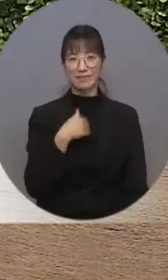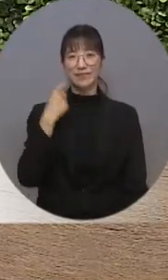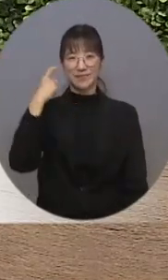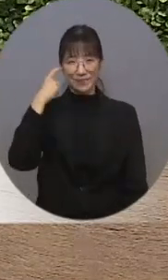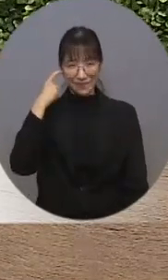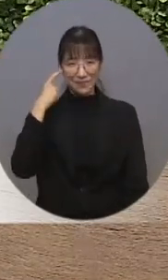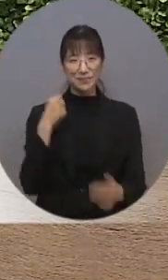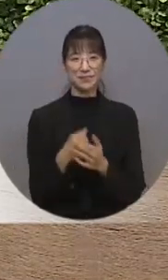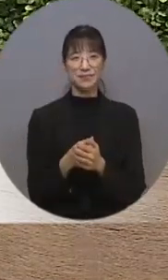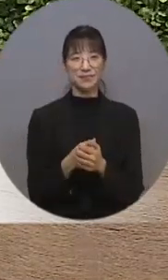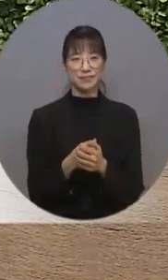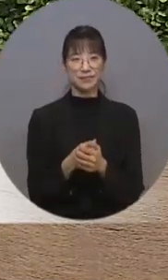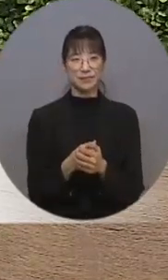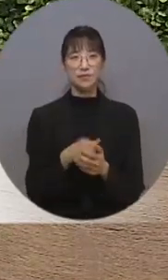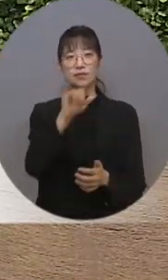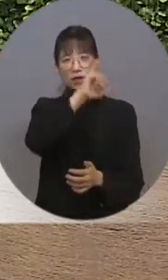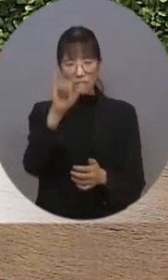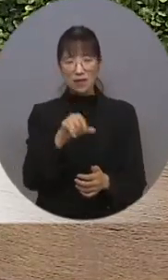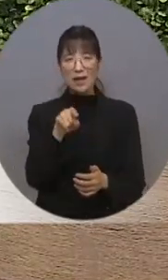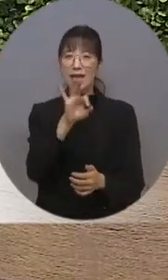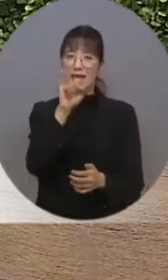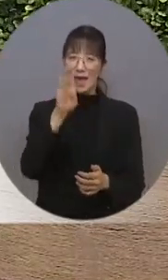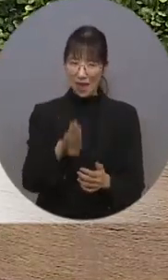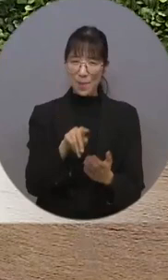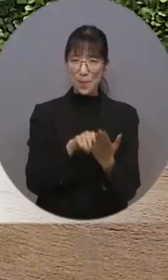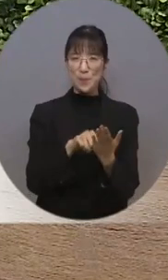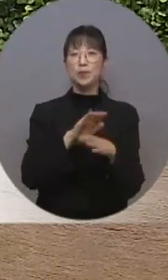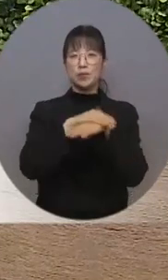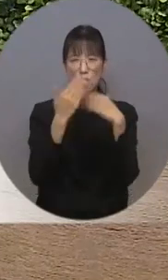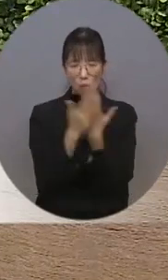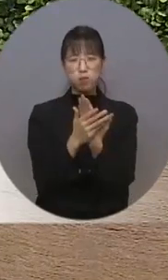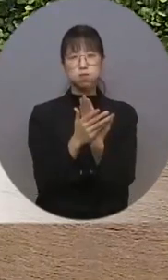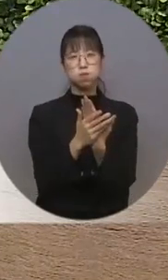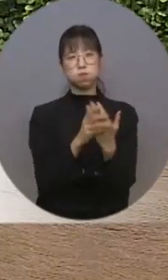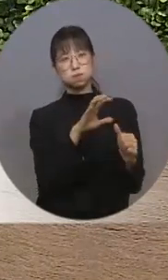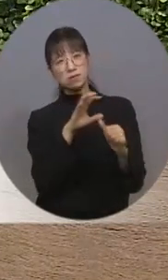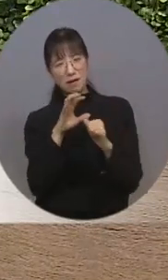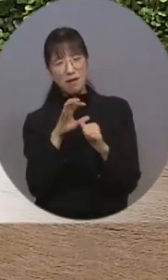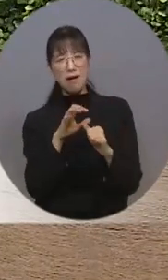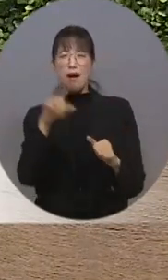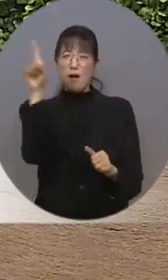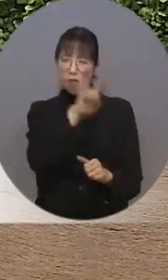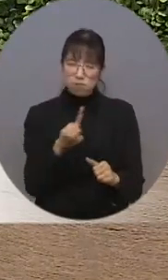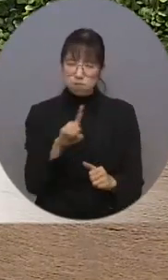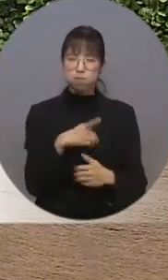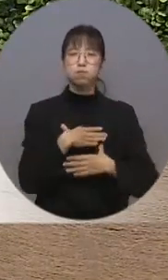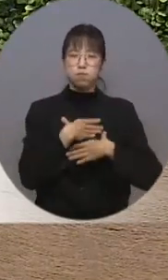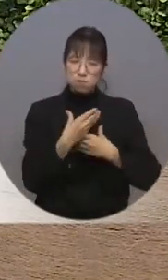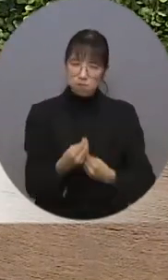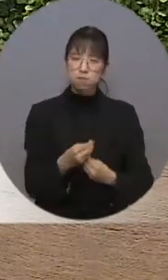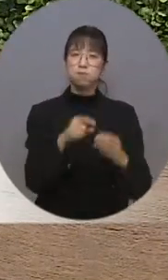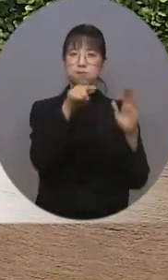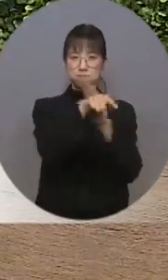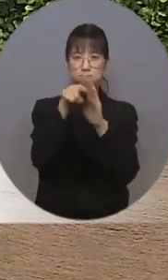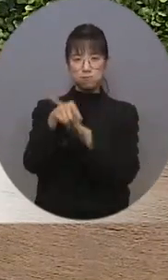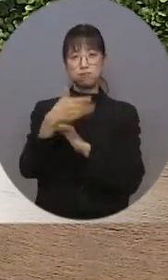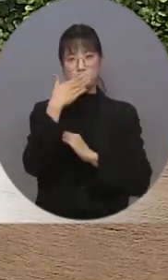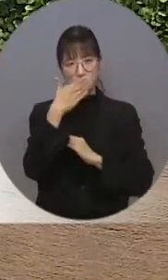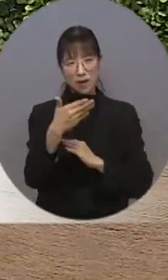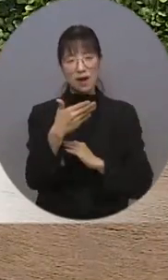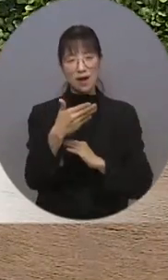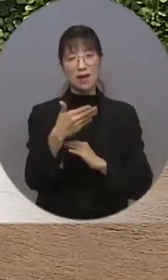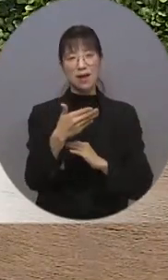있고요. 그래서 전국적으로 이 앱이 다 사용이 돼서 어디든지 편하게 이용하시고 또